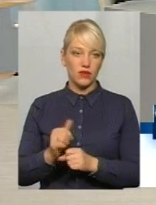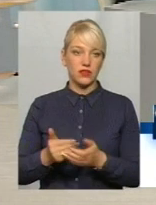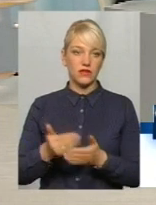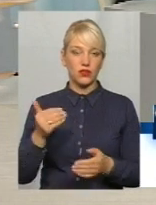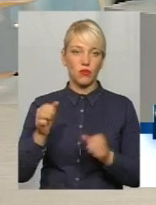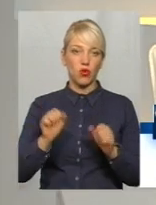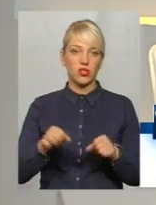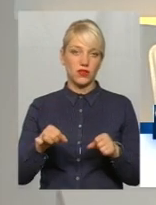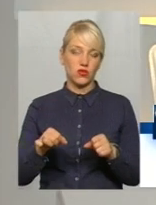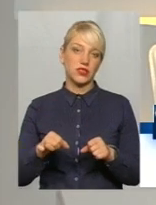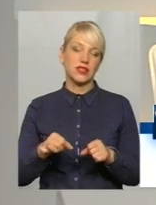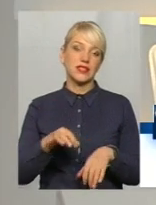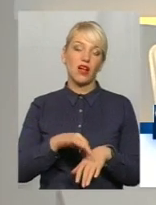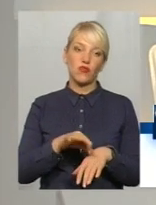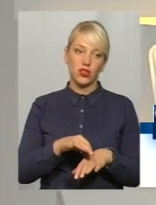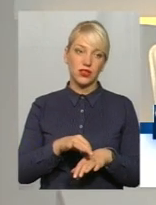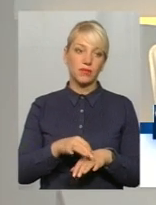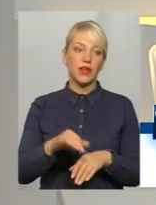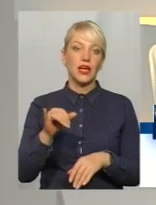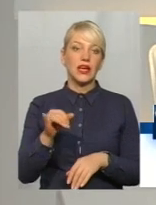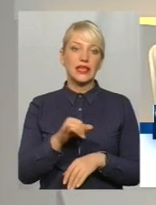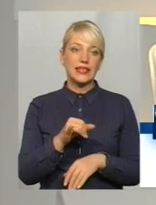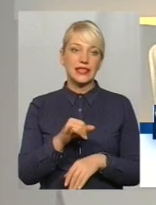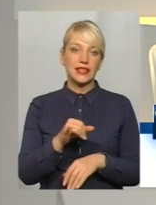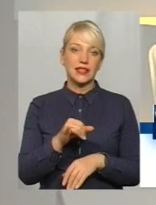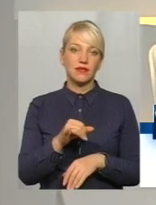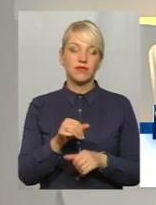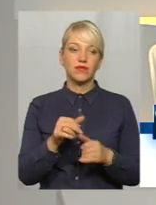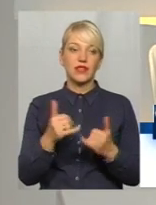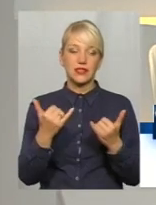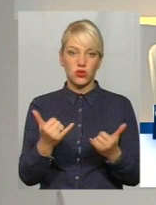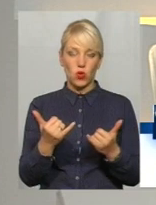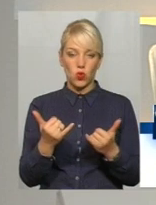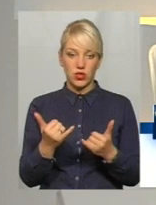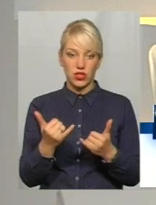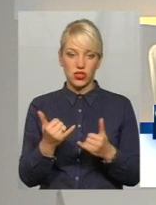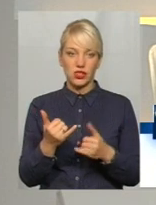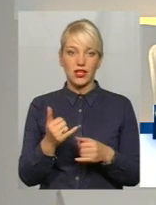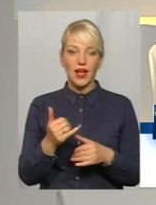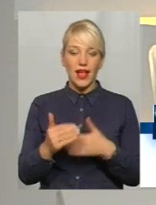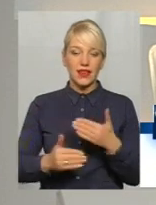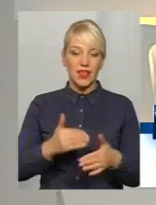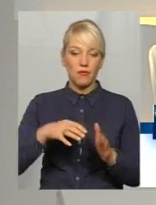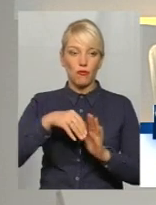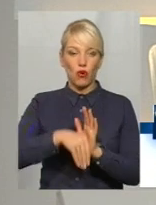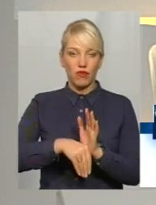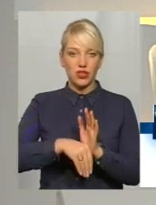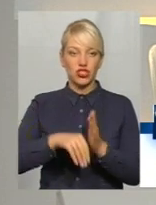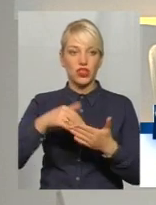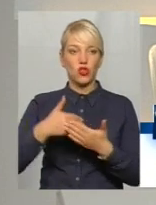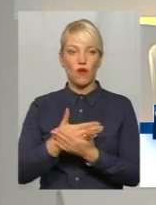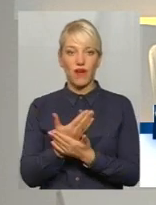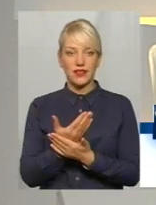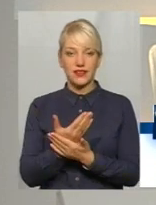можливості захворіти. І, власне, на сьогодні одним з етапів впровадження новації є